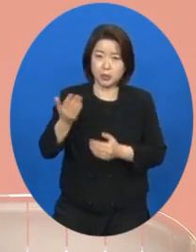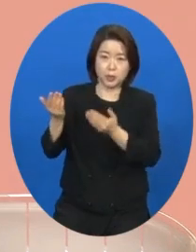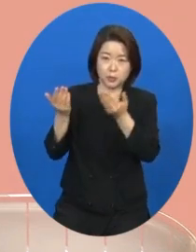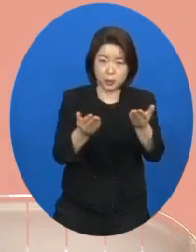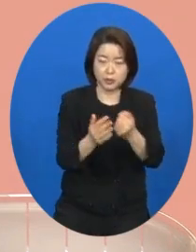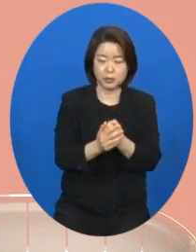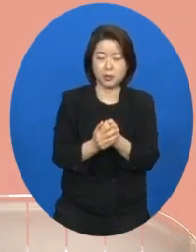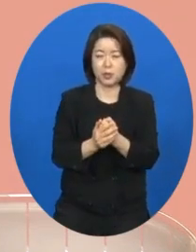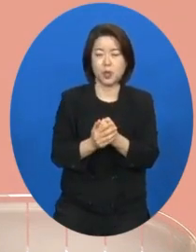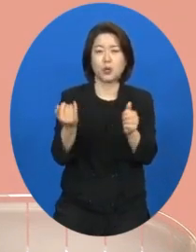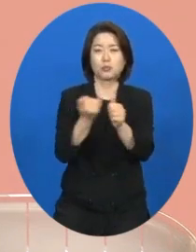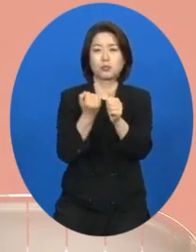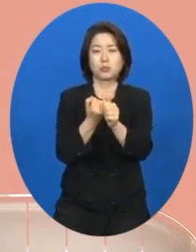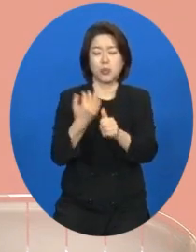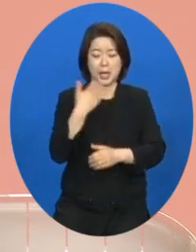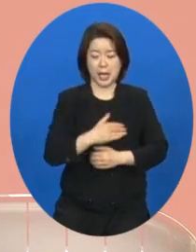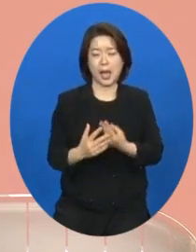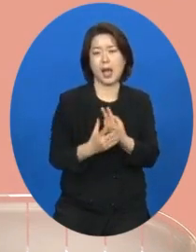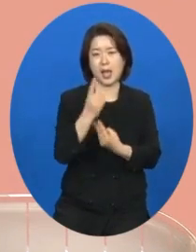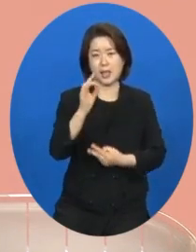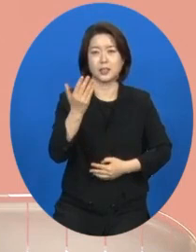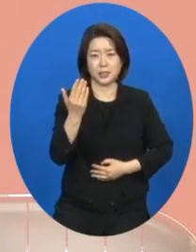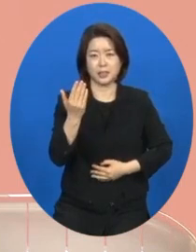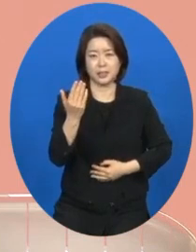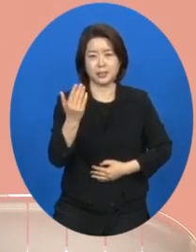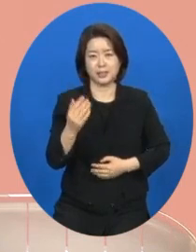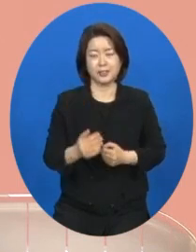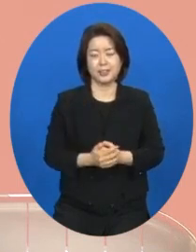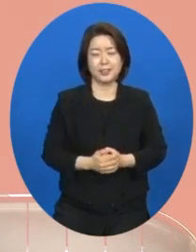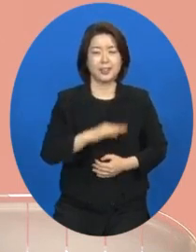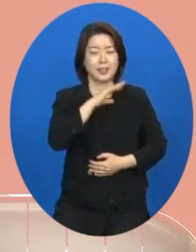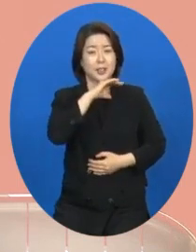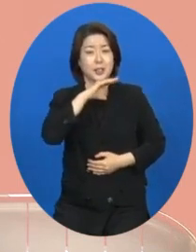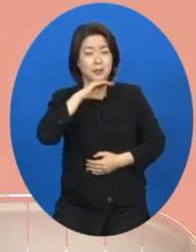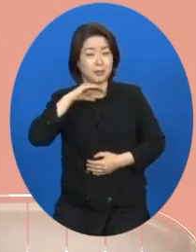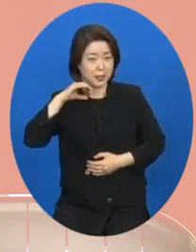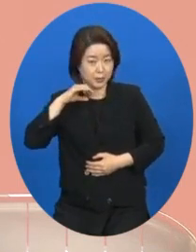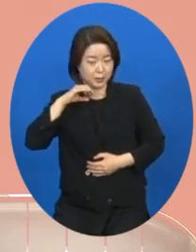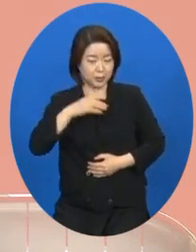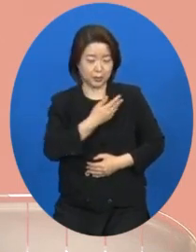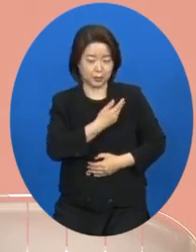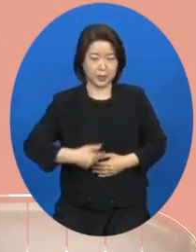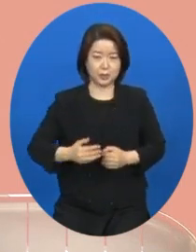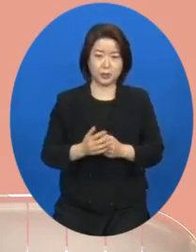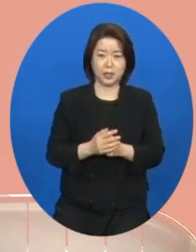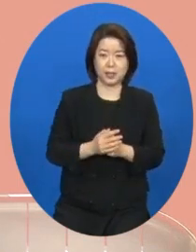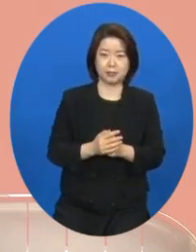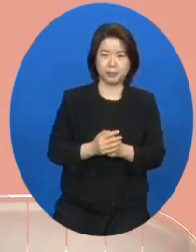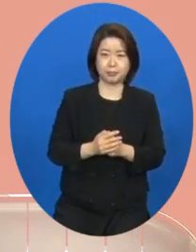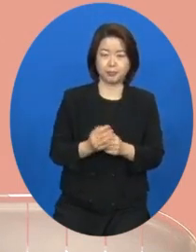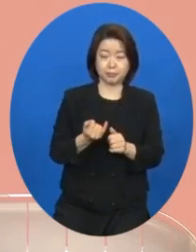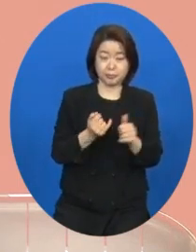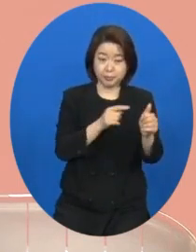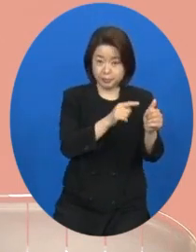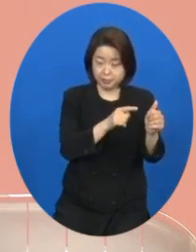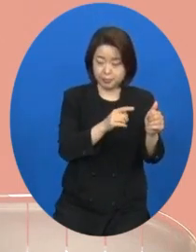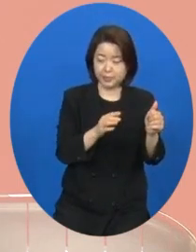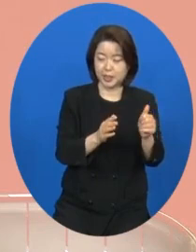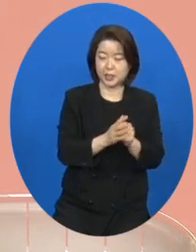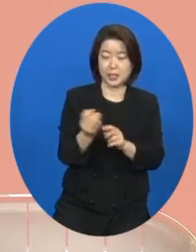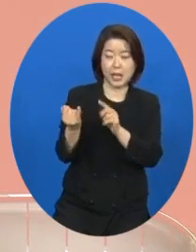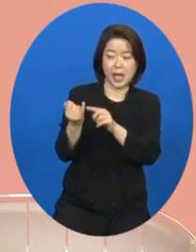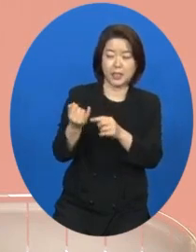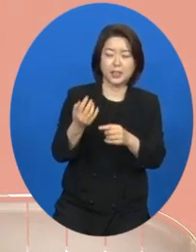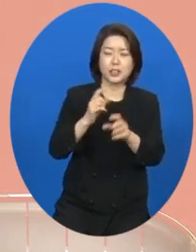한 몸이 되는 겁니다. 그래서 베드로 사도가 남편에게 아내를 더 연약한